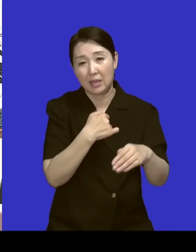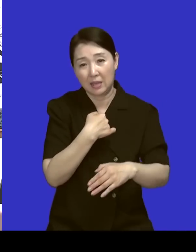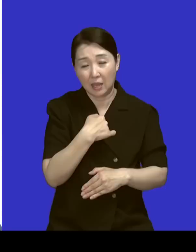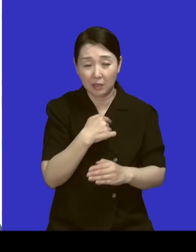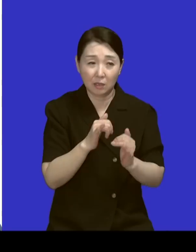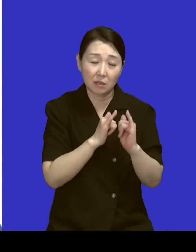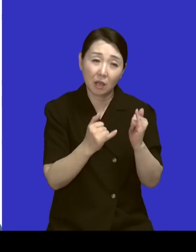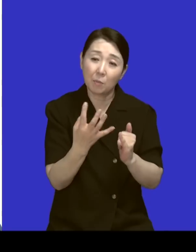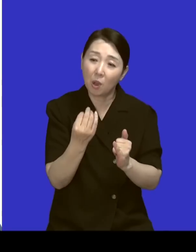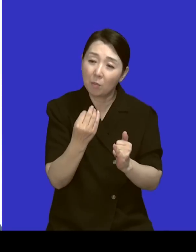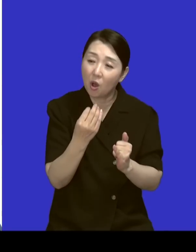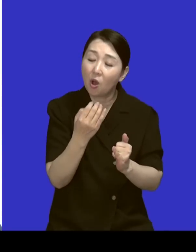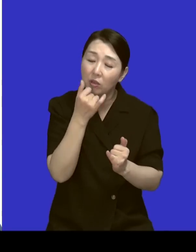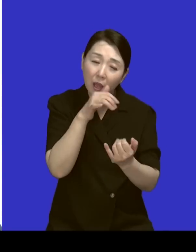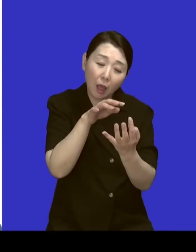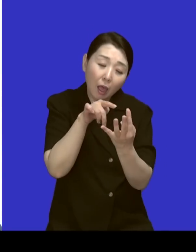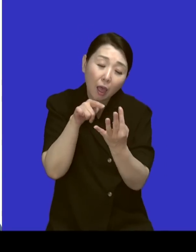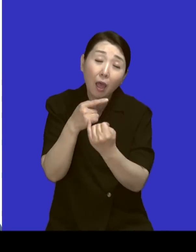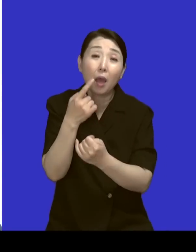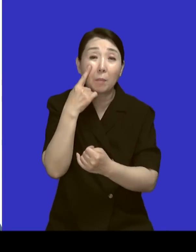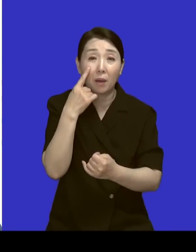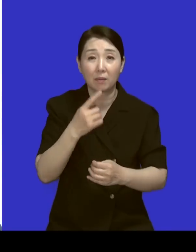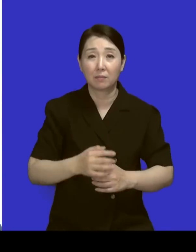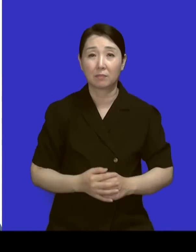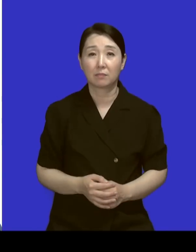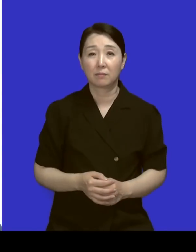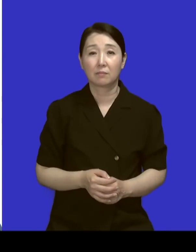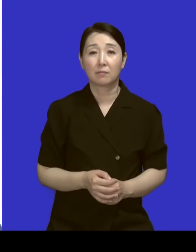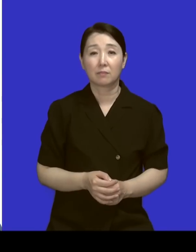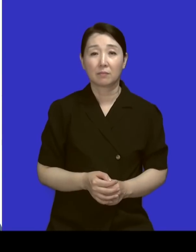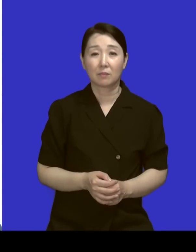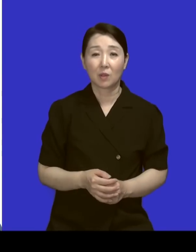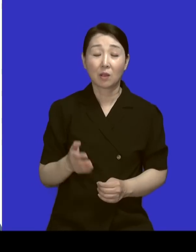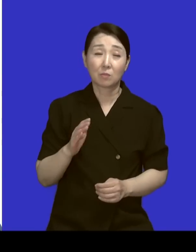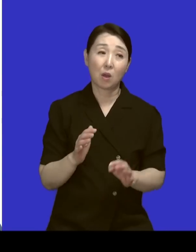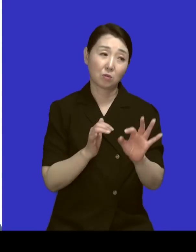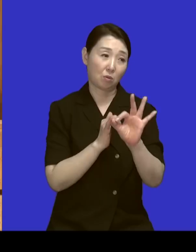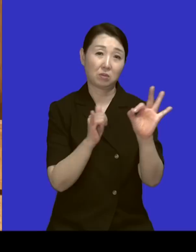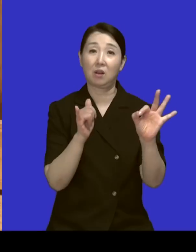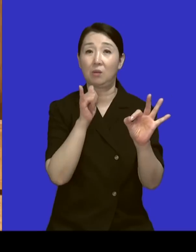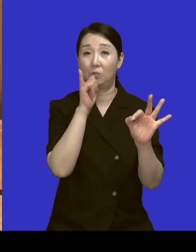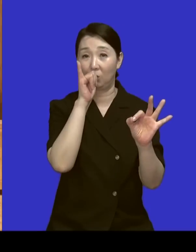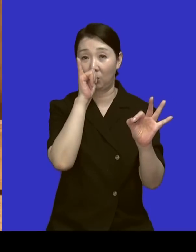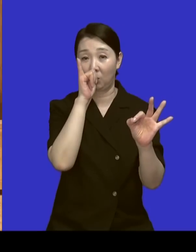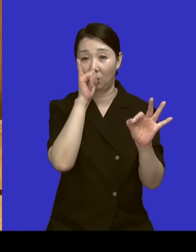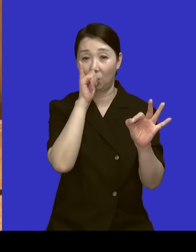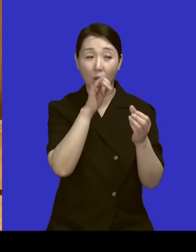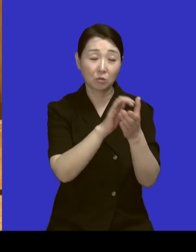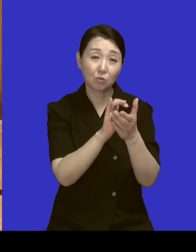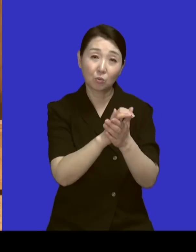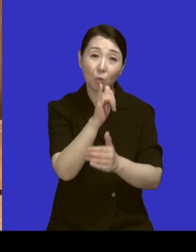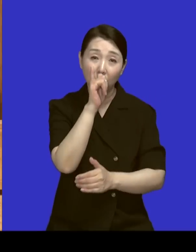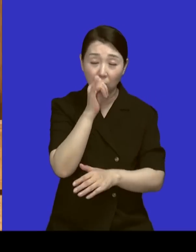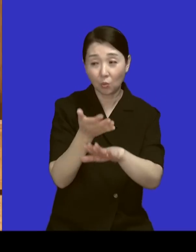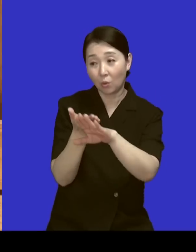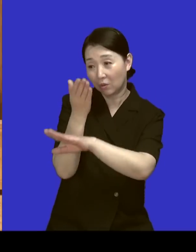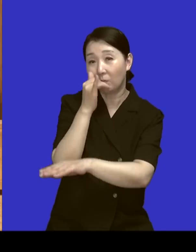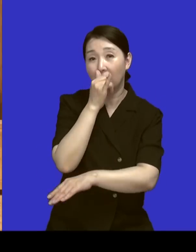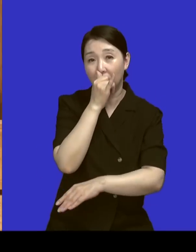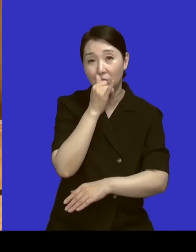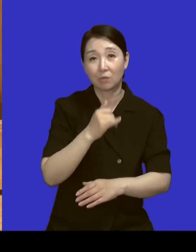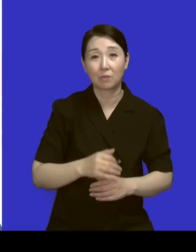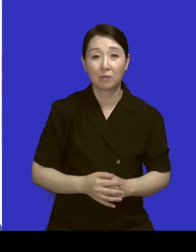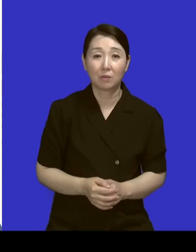그런 사람이 몇 명이나 되는지 세어봤거든요. 네. 근데 10명이나 되는 거예요. 친구도 있었고 선배도 있었고